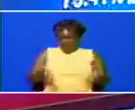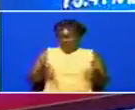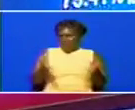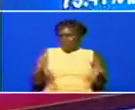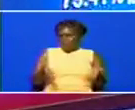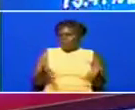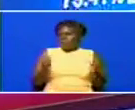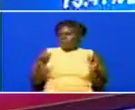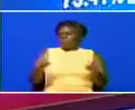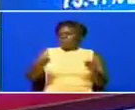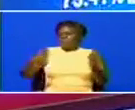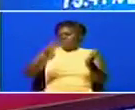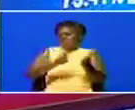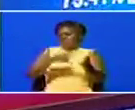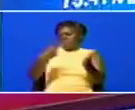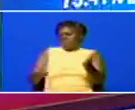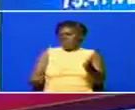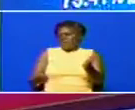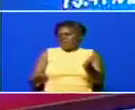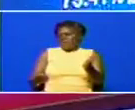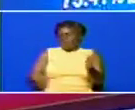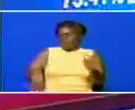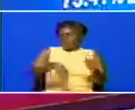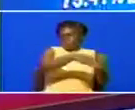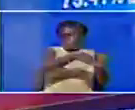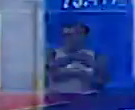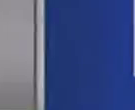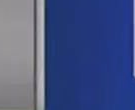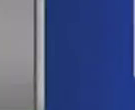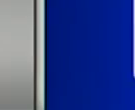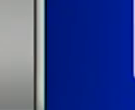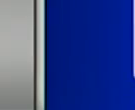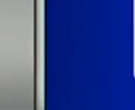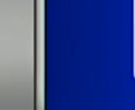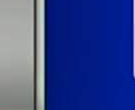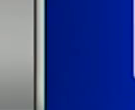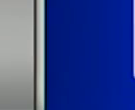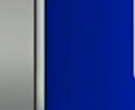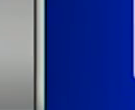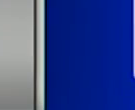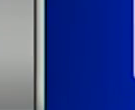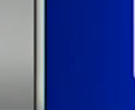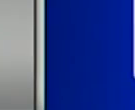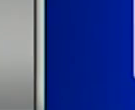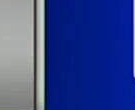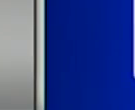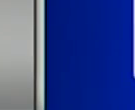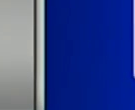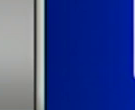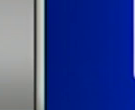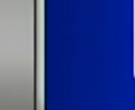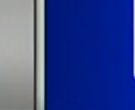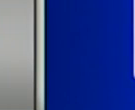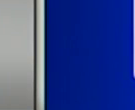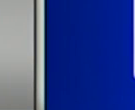Waitha huenda amebwagwa na kuondolewa kinyang'anyironi kwa kupata 4.59% ya kura ambazo zimepigwa katika kaunti ya